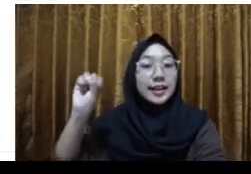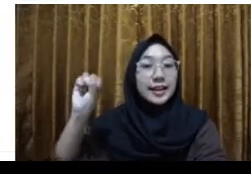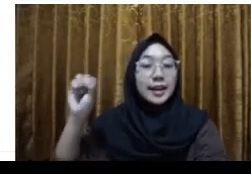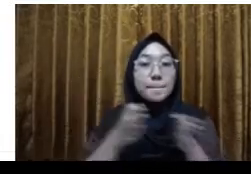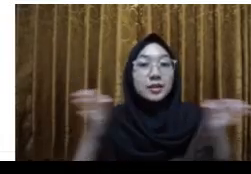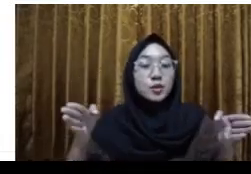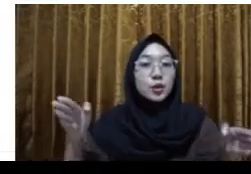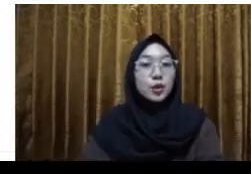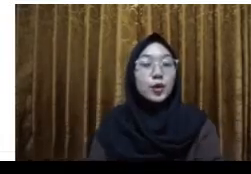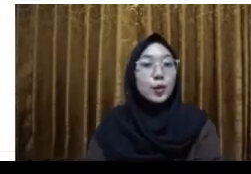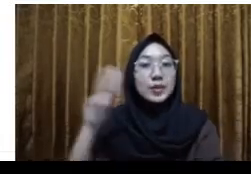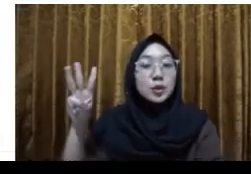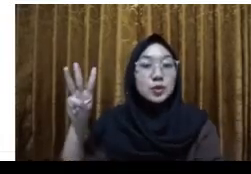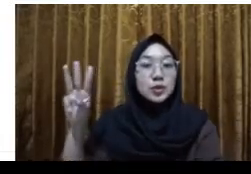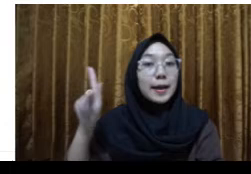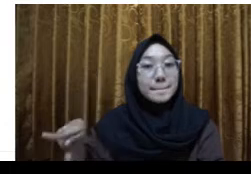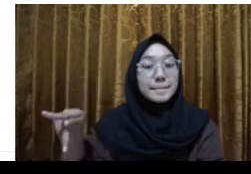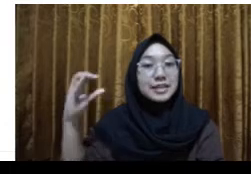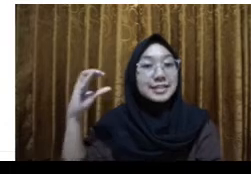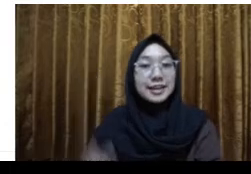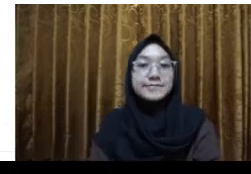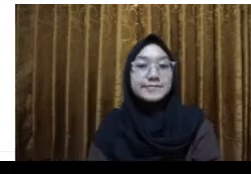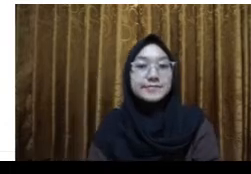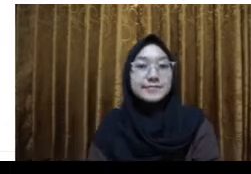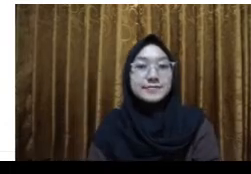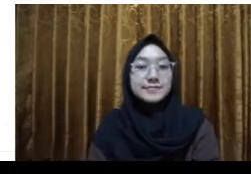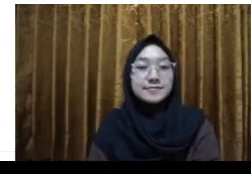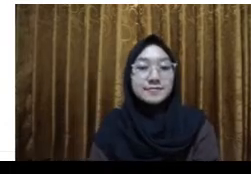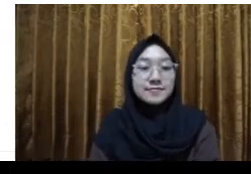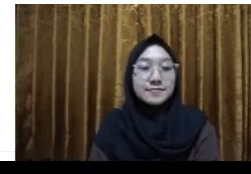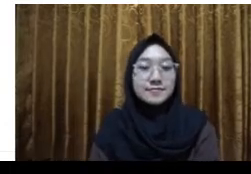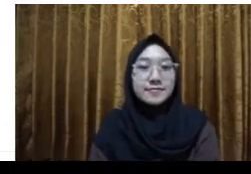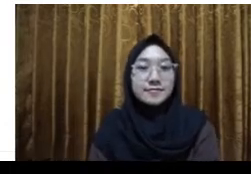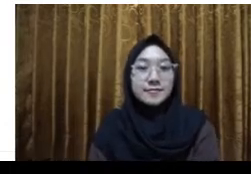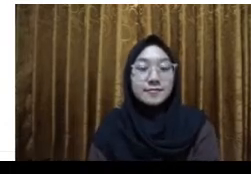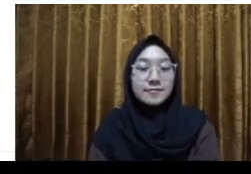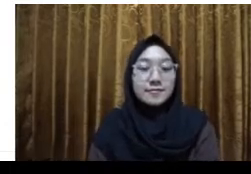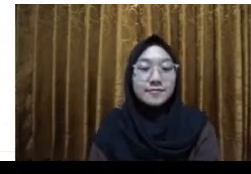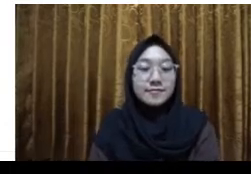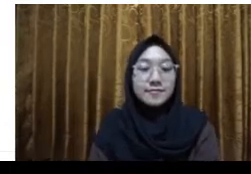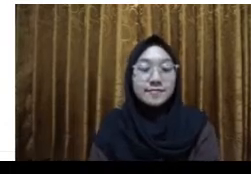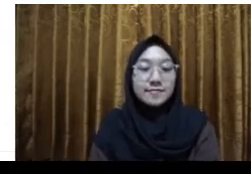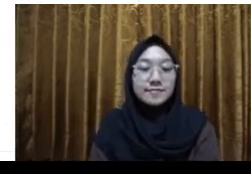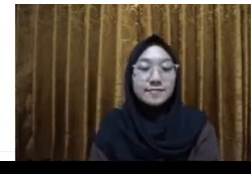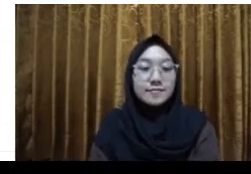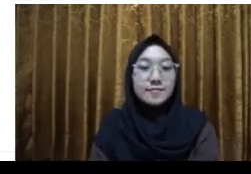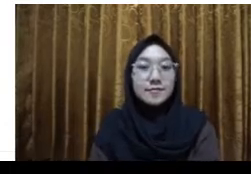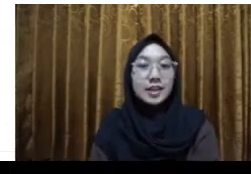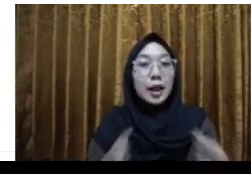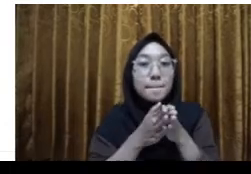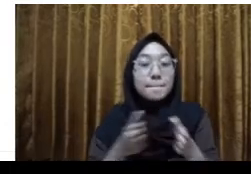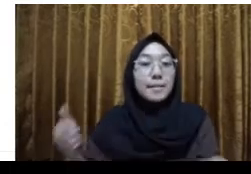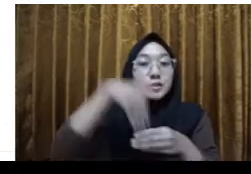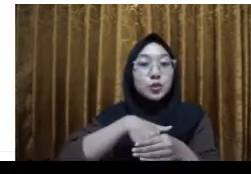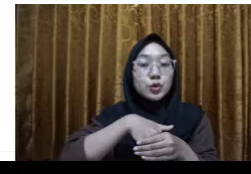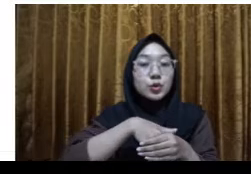Masuk W ke items Windows SSD C. Nah, masuk ke C-nya ya, ke Windows